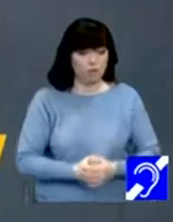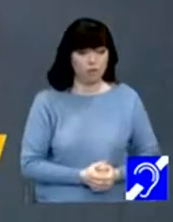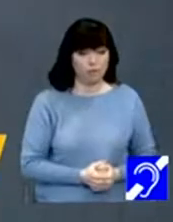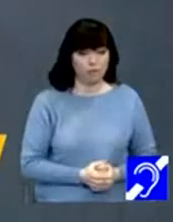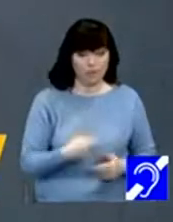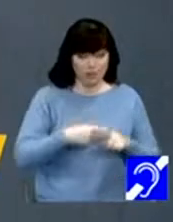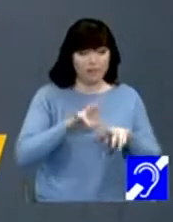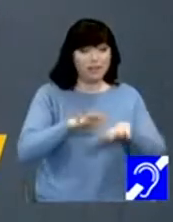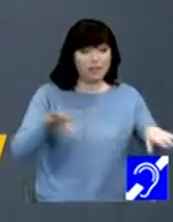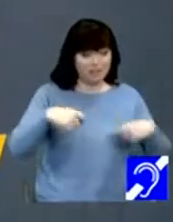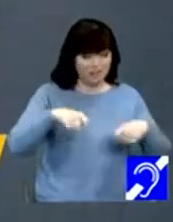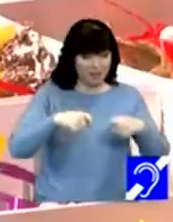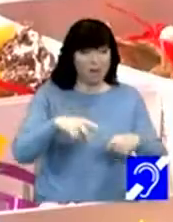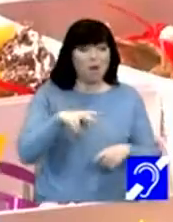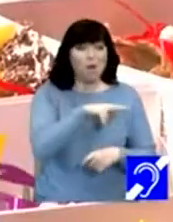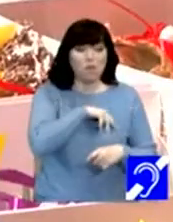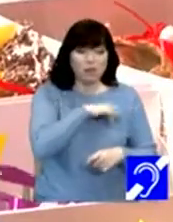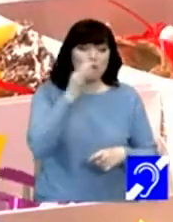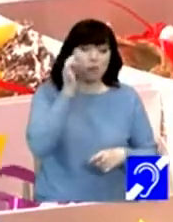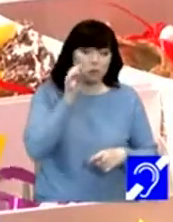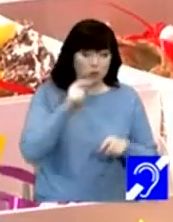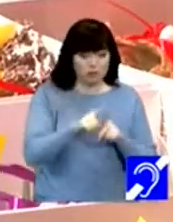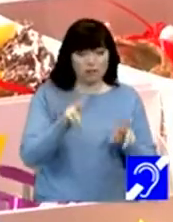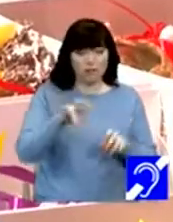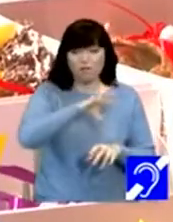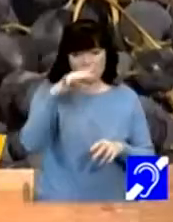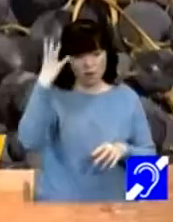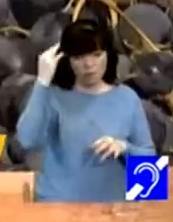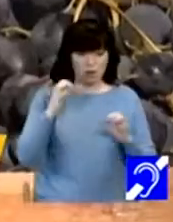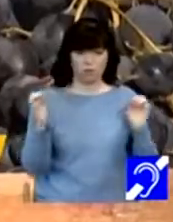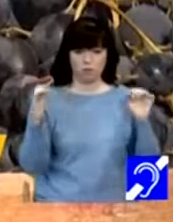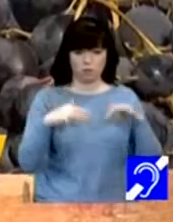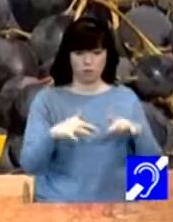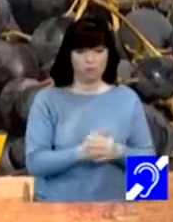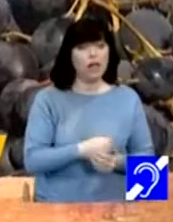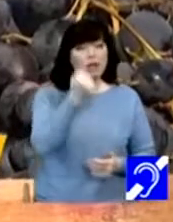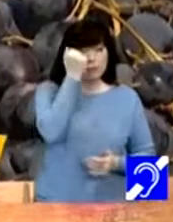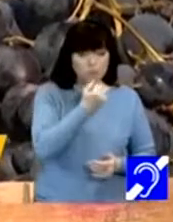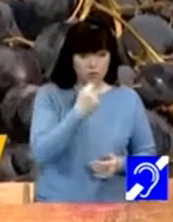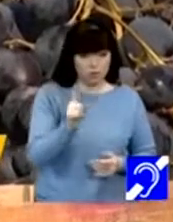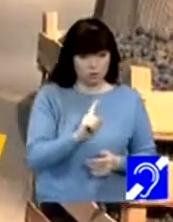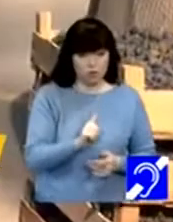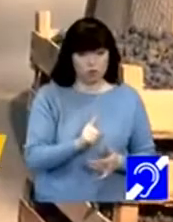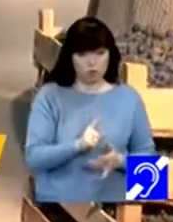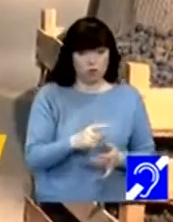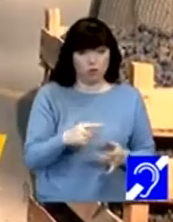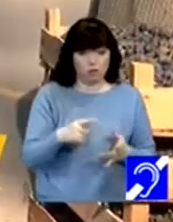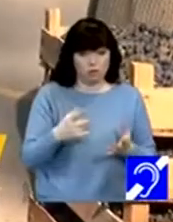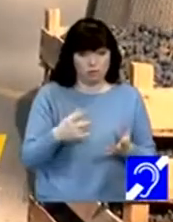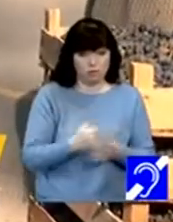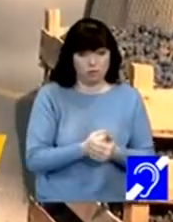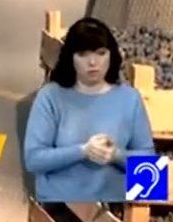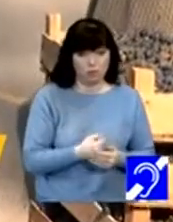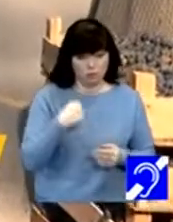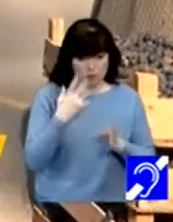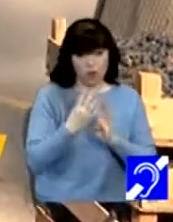La Târgul Mărțișor-Dulcișor au venit producători din toată Republica Moldova. Mulțumim lui Dumnezeu, oamenii sunt solidari cu noi, după cum vedeți.